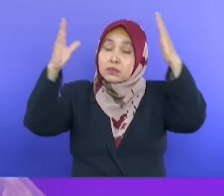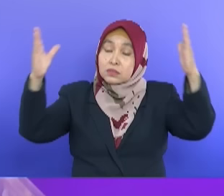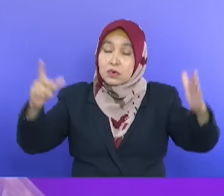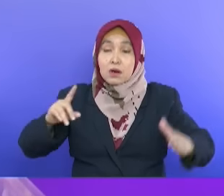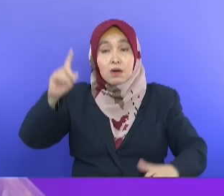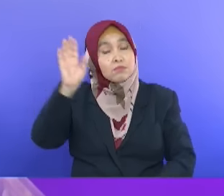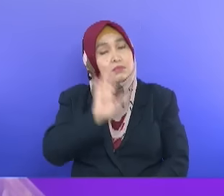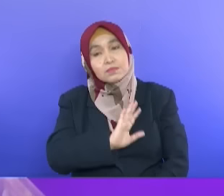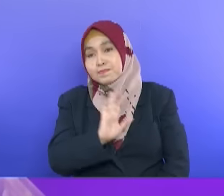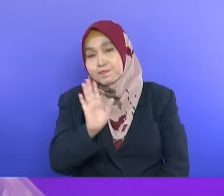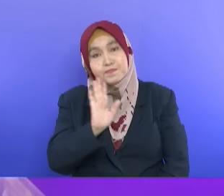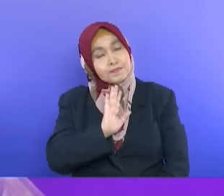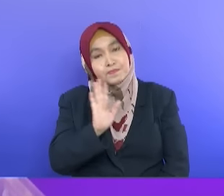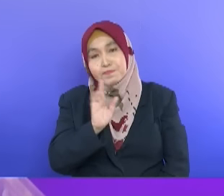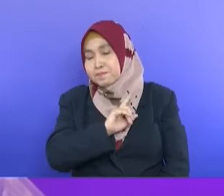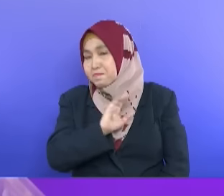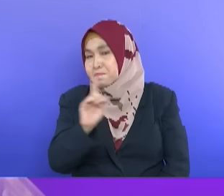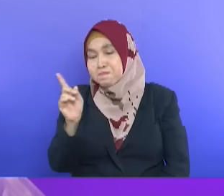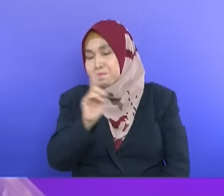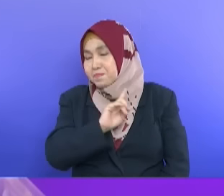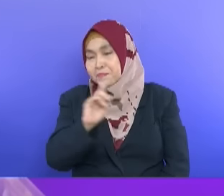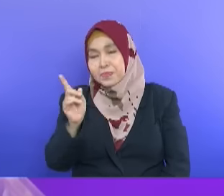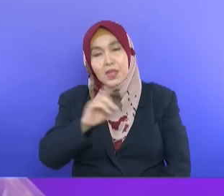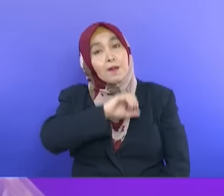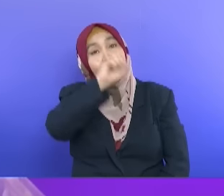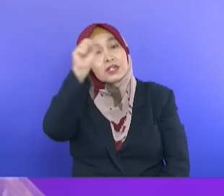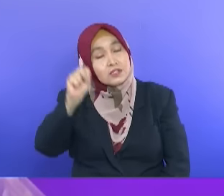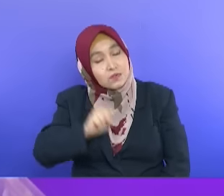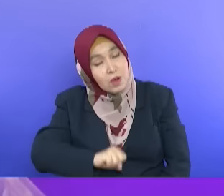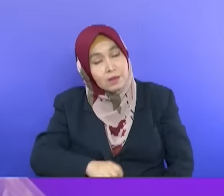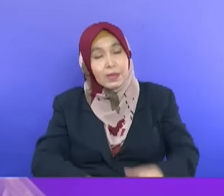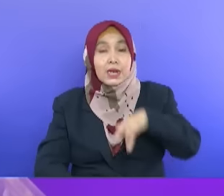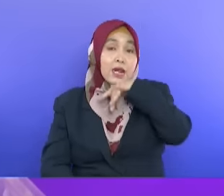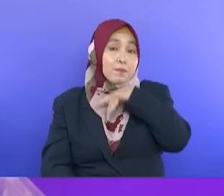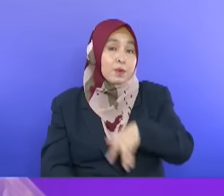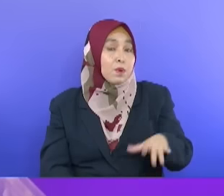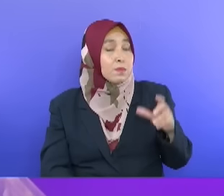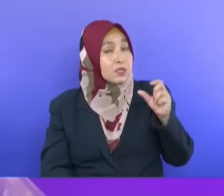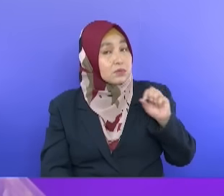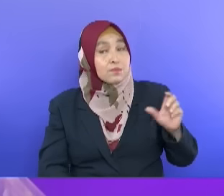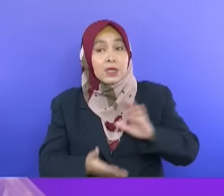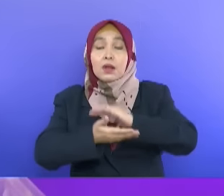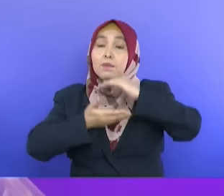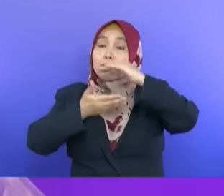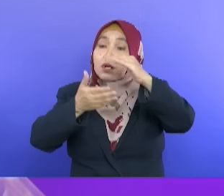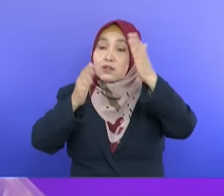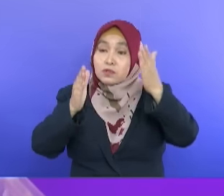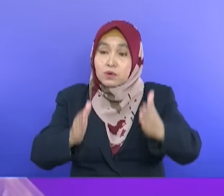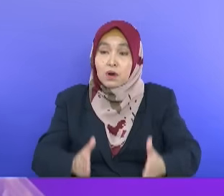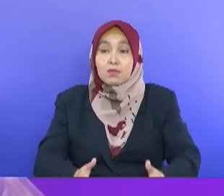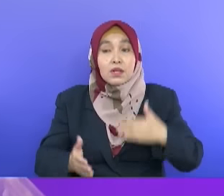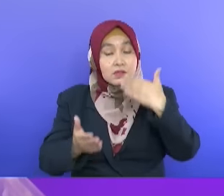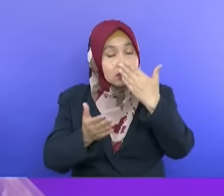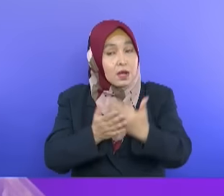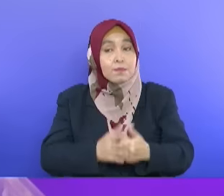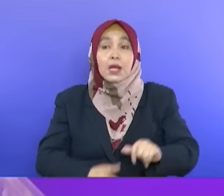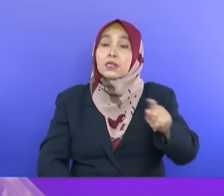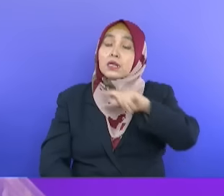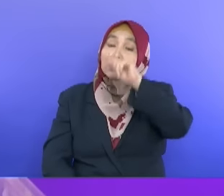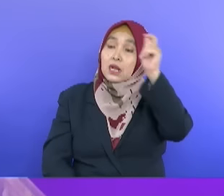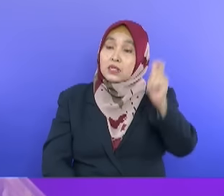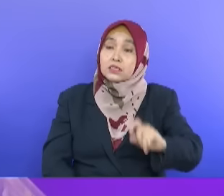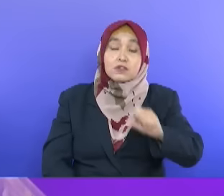jangan mempersoalkan kepada kepada nabi Muhammad sallallahu alaihi wasallam yang menjadi pesuruh Allah sehingga ditanyakan